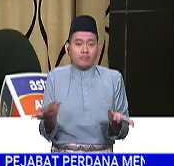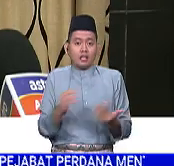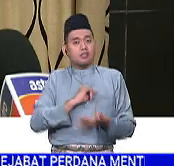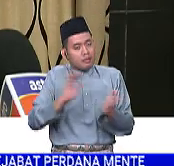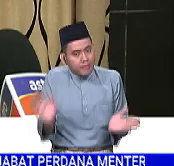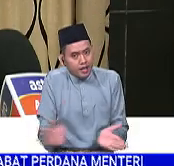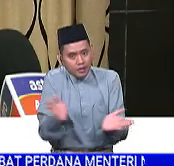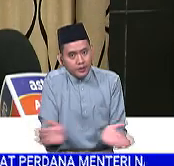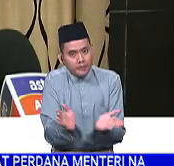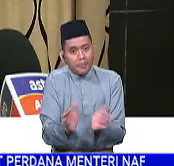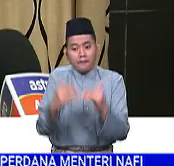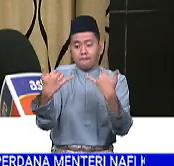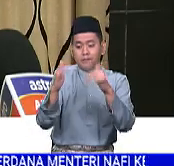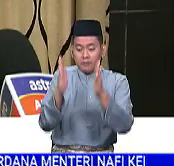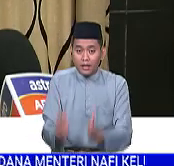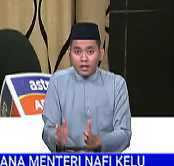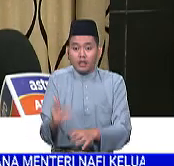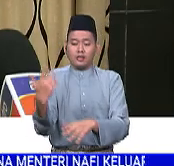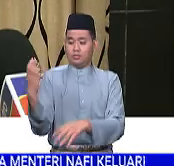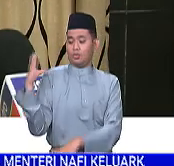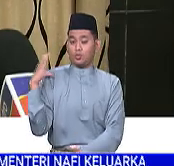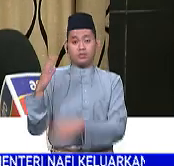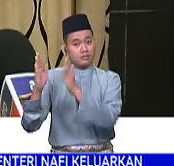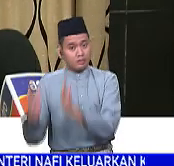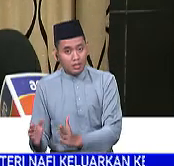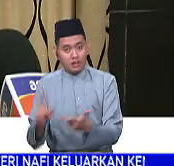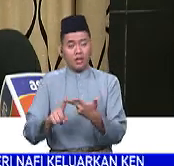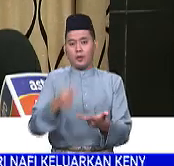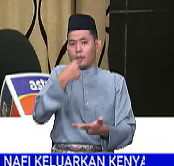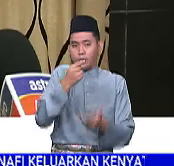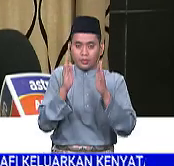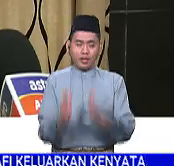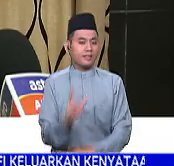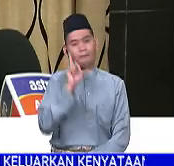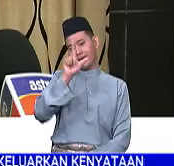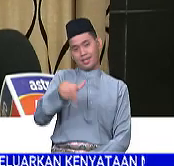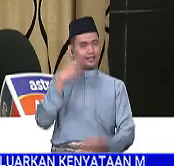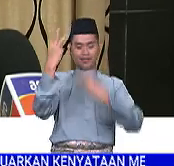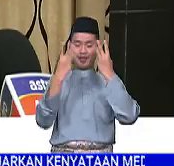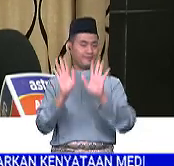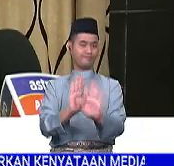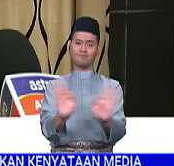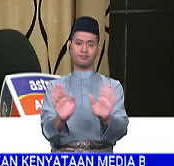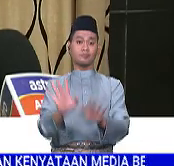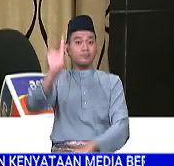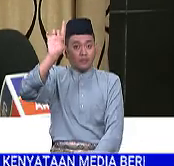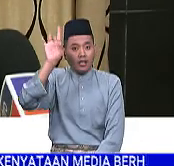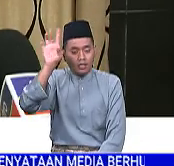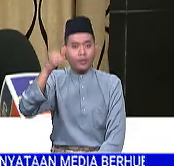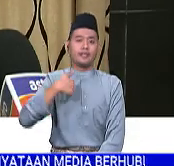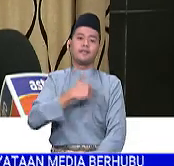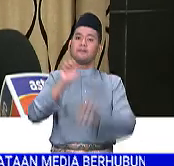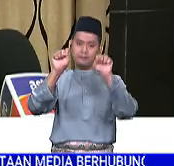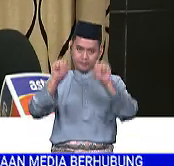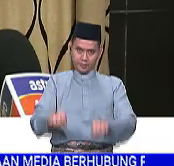pelatih, pemain, jurulatih, pengadil, jangan bimbanglah. InsyaAllah kita